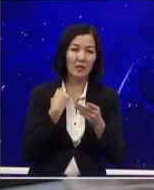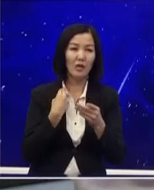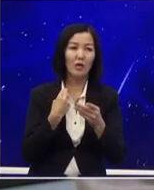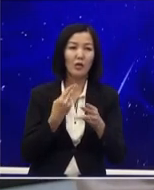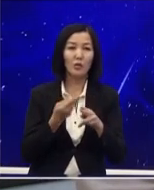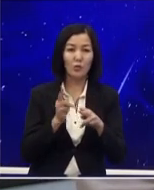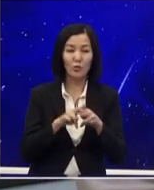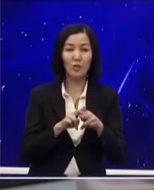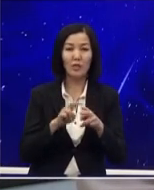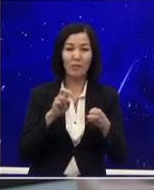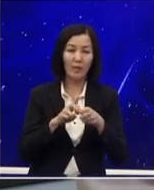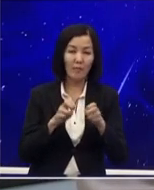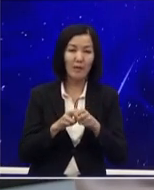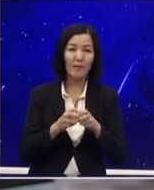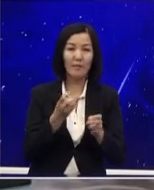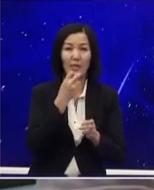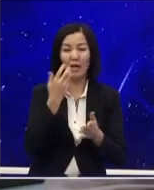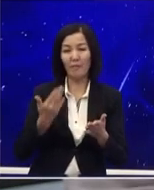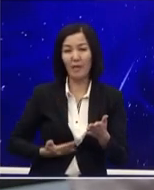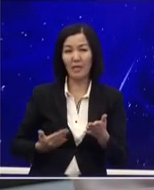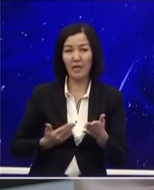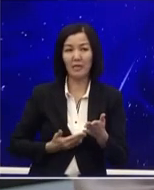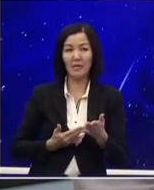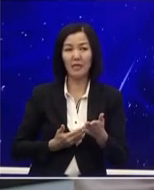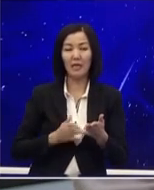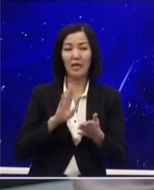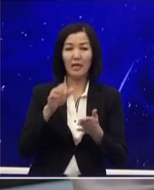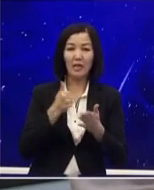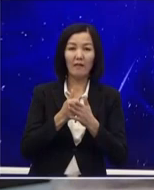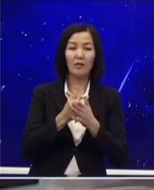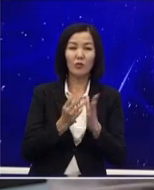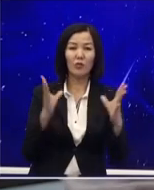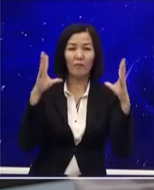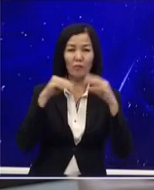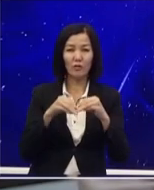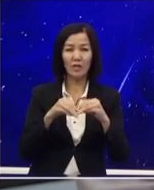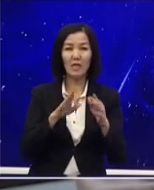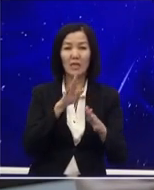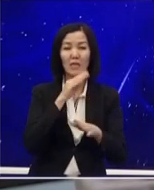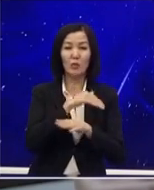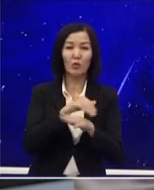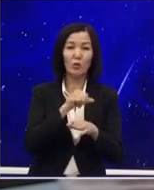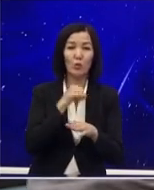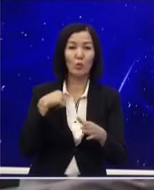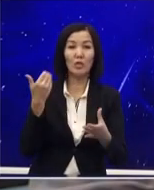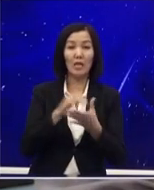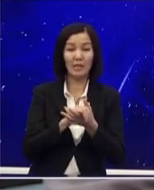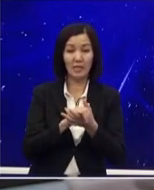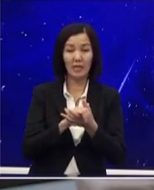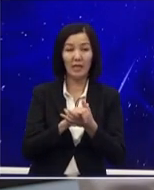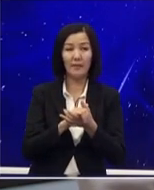Осындағы кейбір комедиялық ситуацияларды біз негіз еттік. Содан кейін қыздың өзі көшеде танысады. Яғни